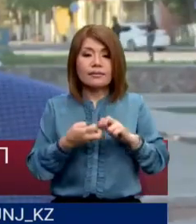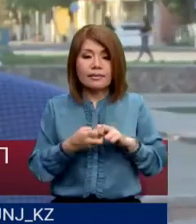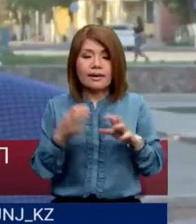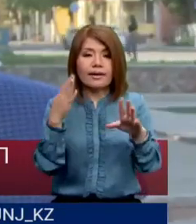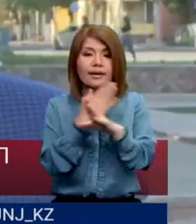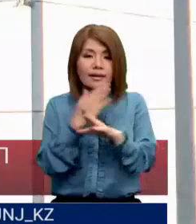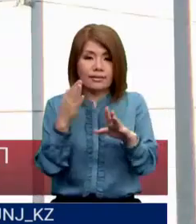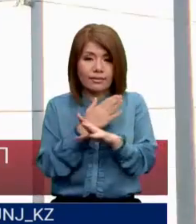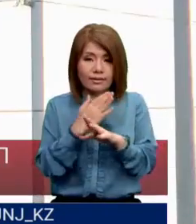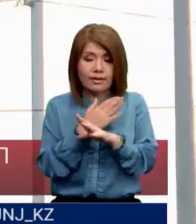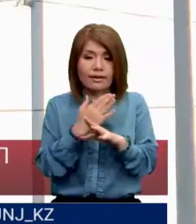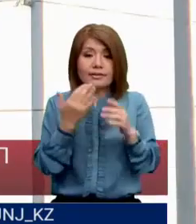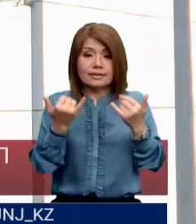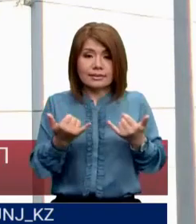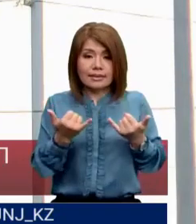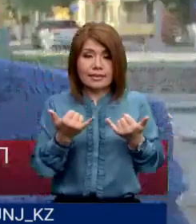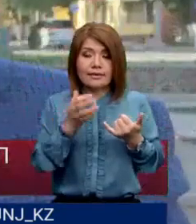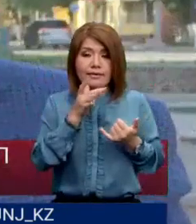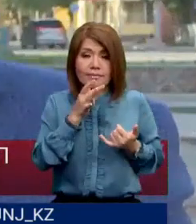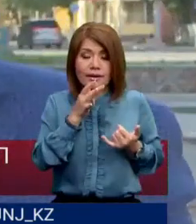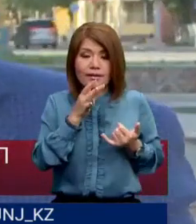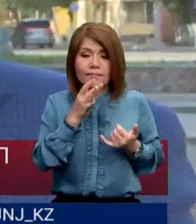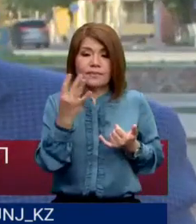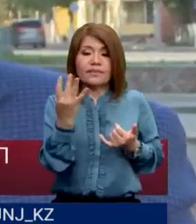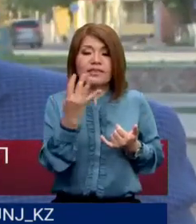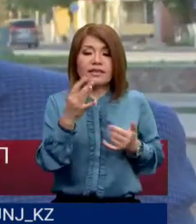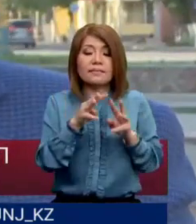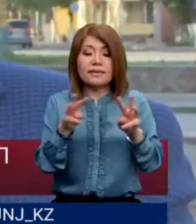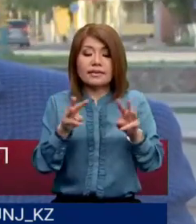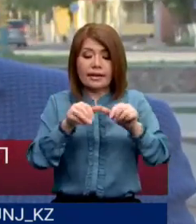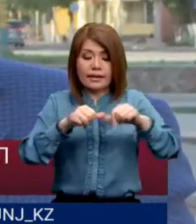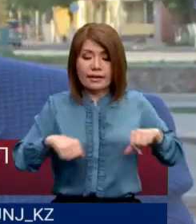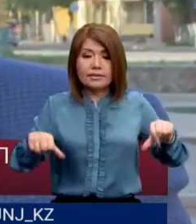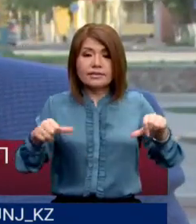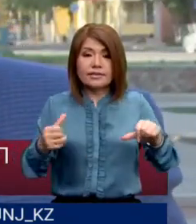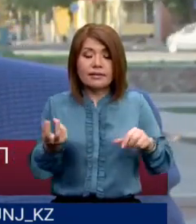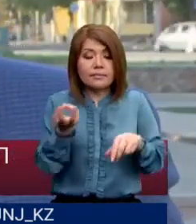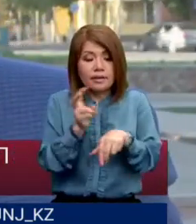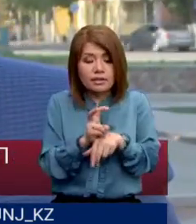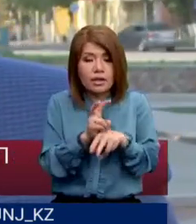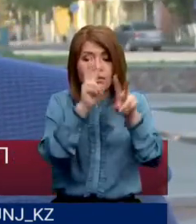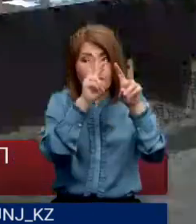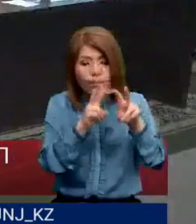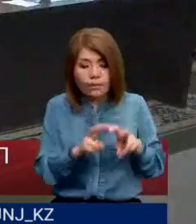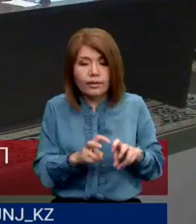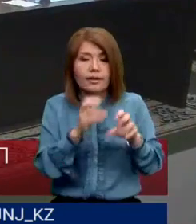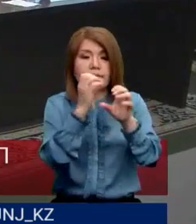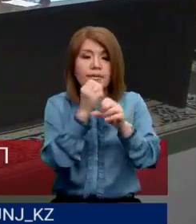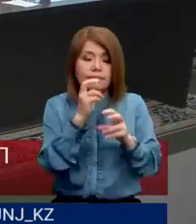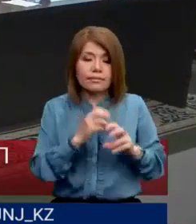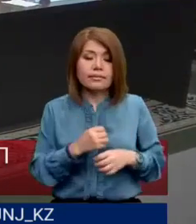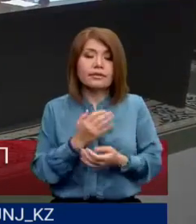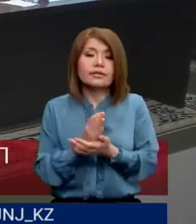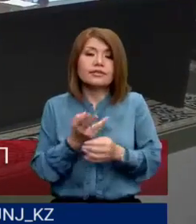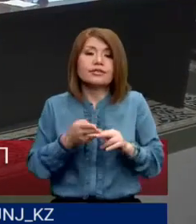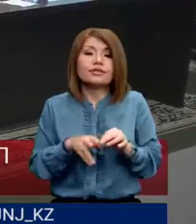экология мәселесі деп. Қазір уақытта 4 министрліктен комиссия келіп, зерттеу жұмысын жүргізіп жатыр. Ал Жетісу